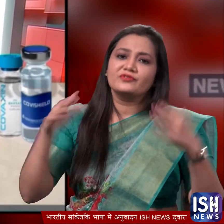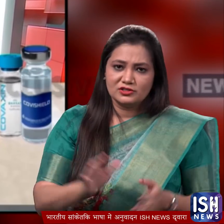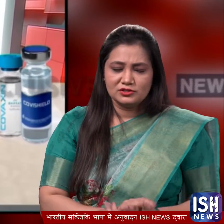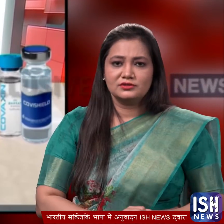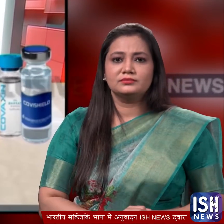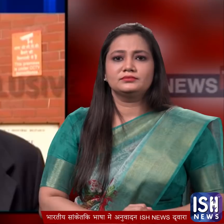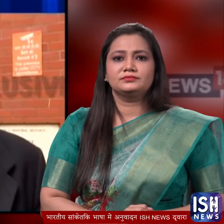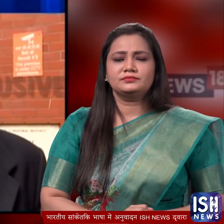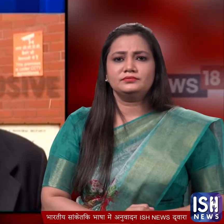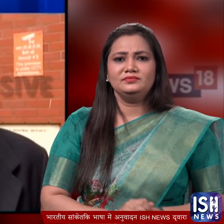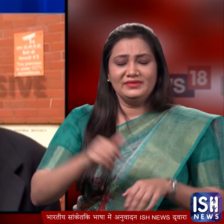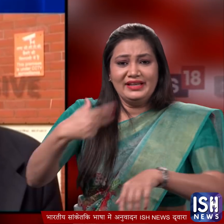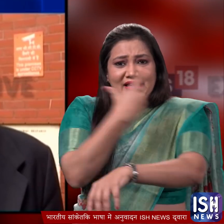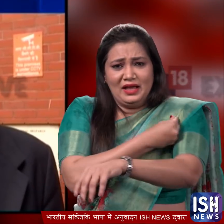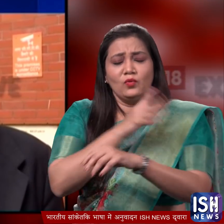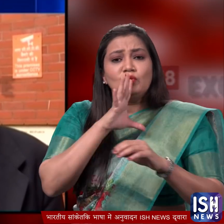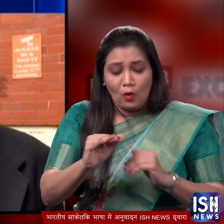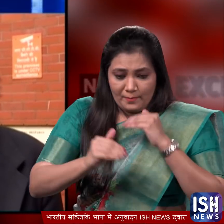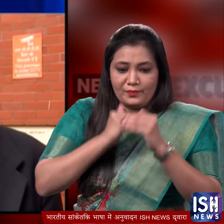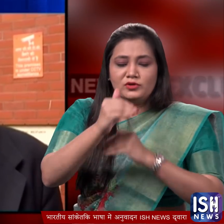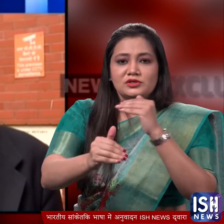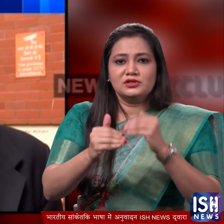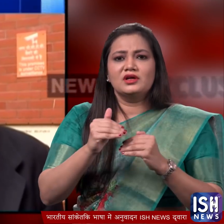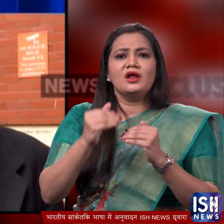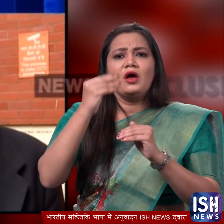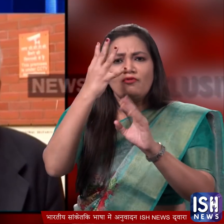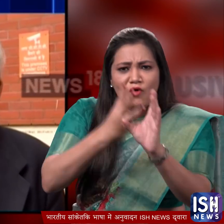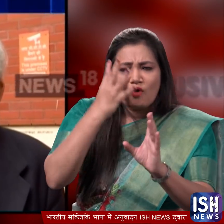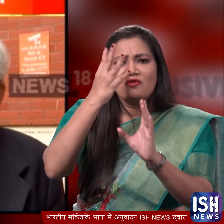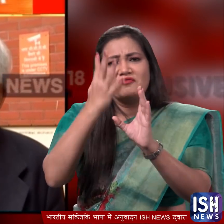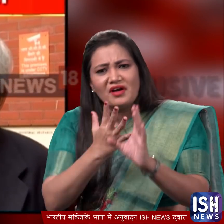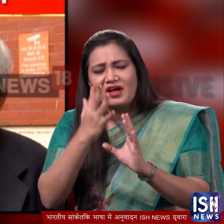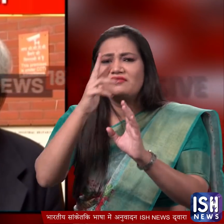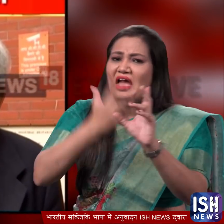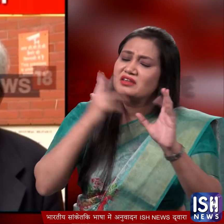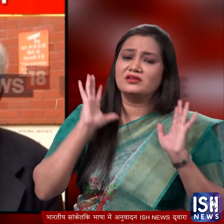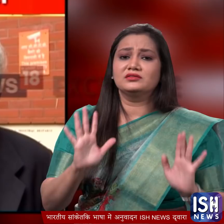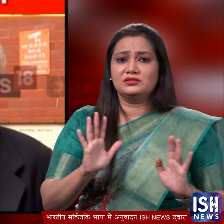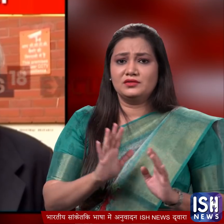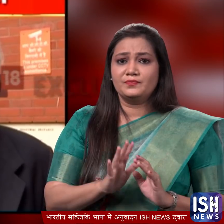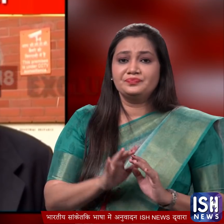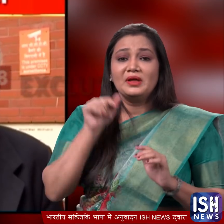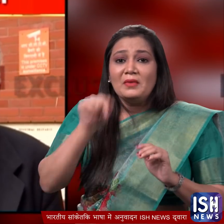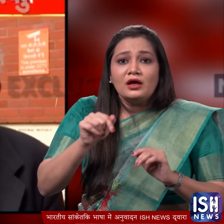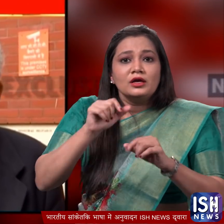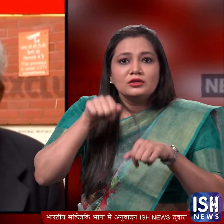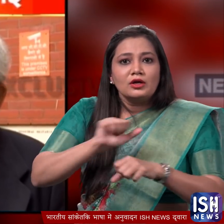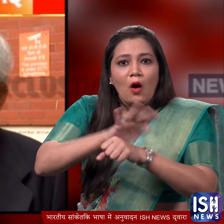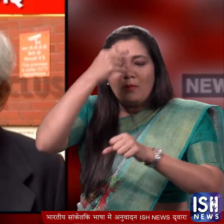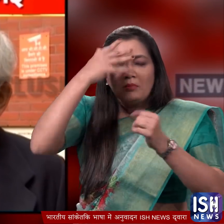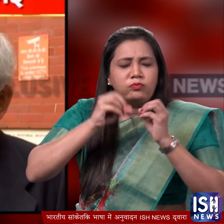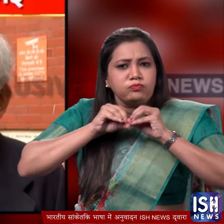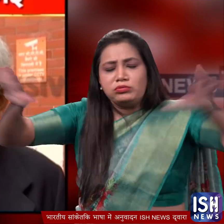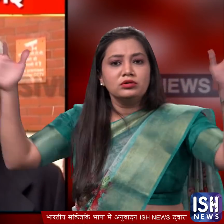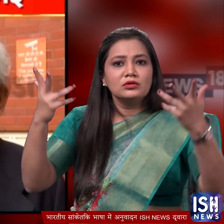है। टीका बनाने की जो प्रक्रिया होती है वो करीबन 4, 5, 8 साल लेती है, लेकिन जो कि ये बीमारी इतने